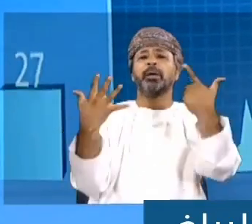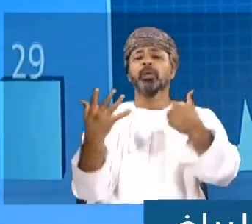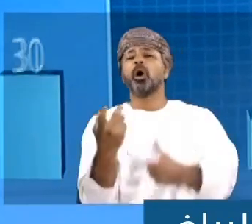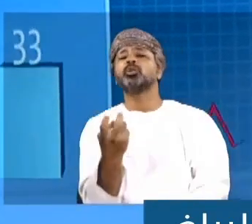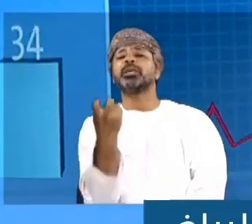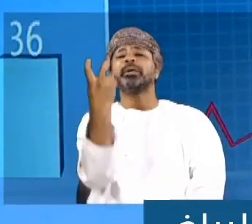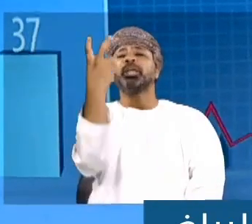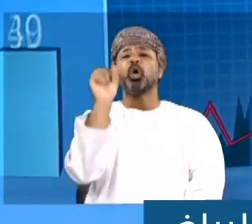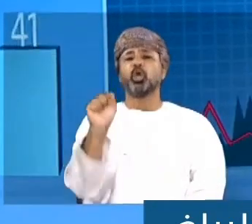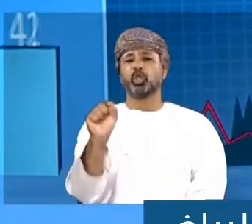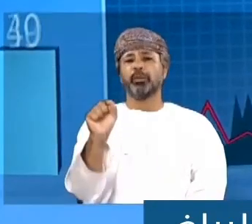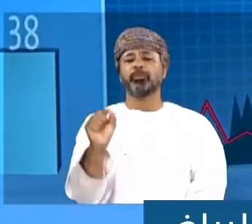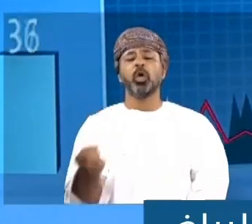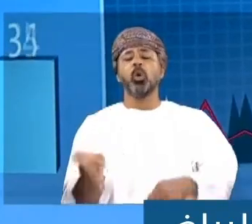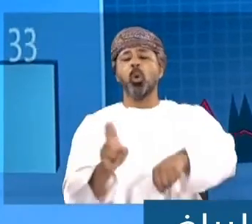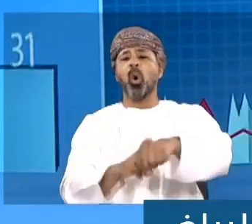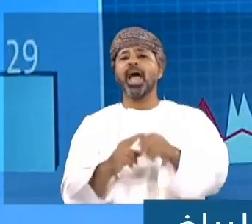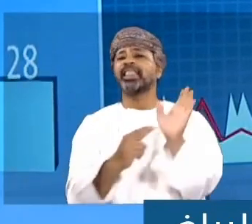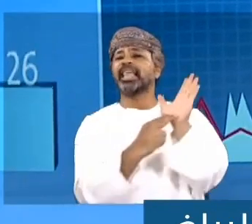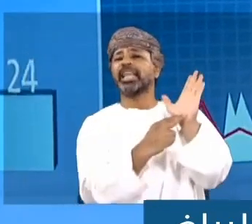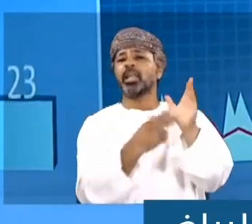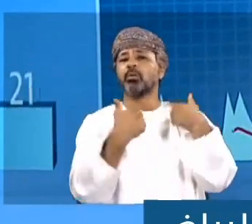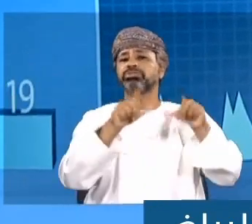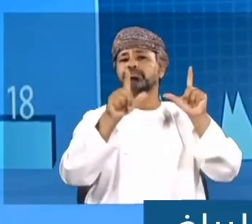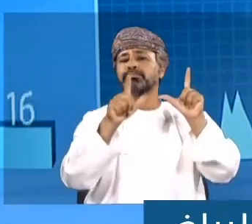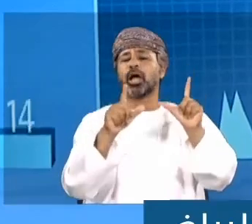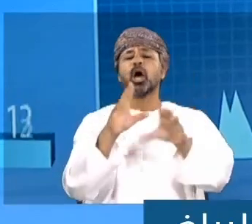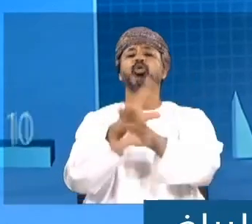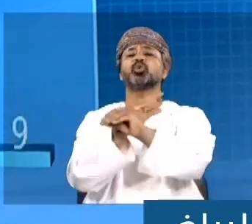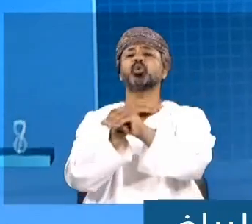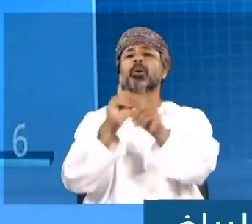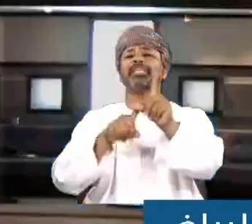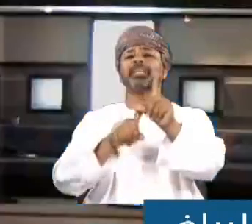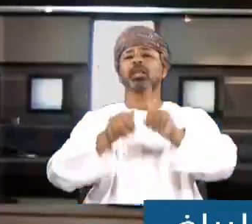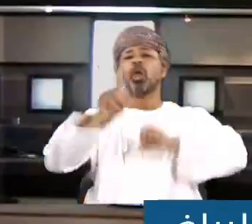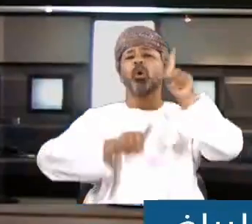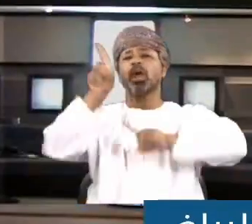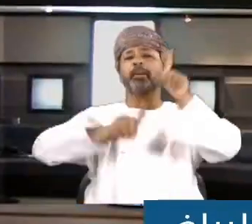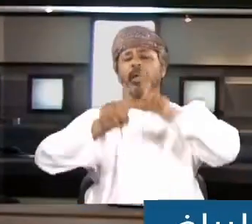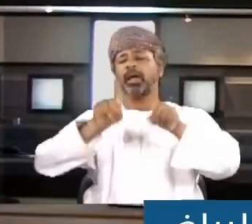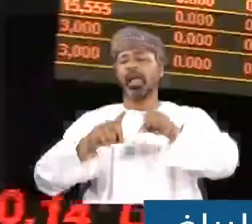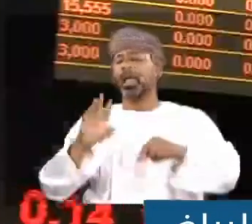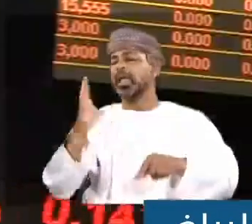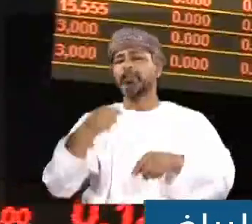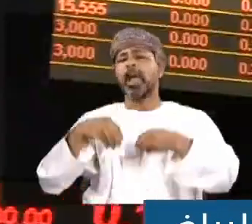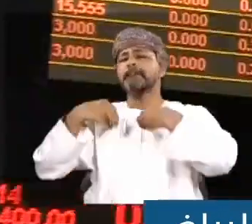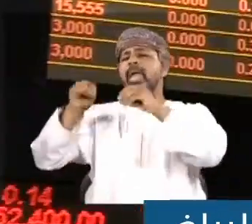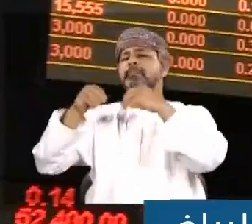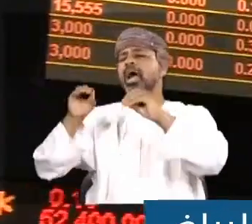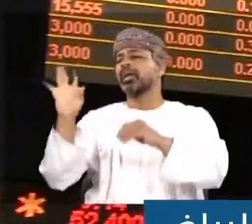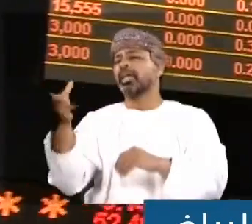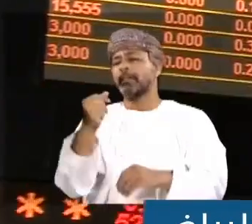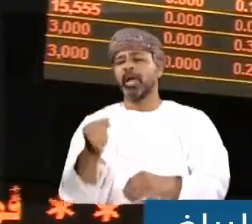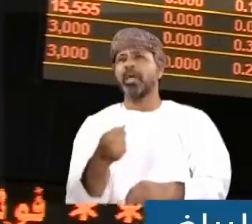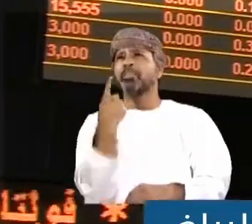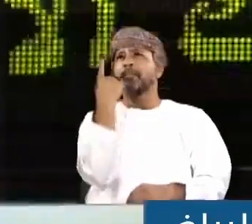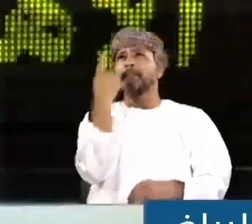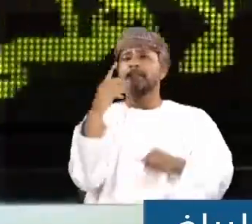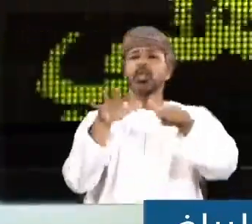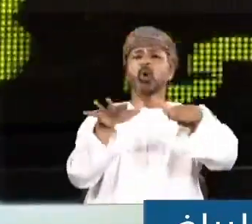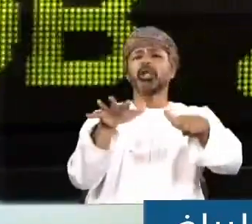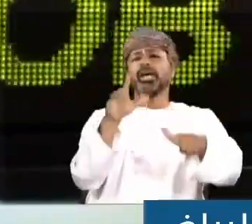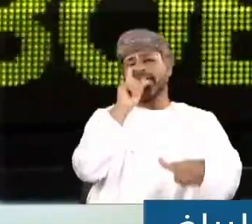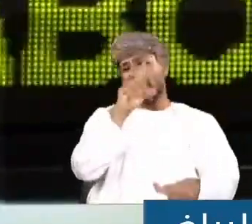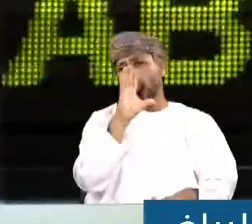3770 نقطة. وأشار التقرير الصادر عن سوق مسقط للأوراق المالية إلى أن قيمة التداول بلغت ما يقارب مليون ريال